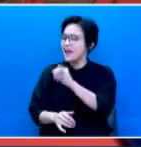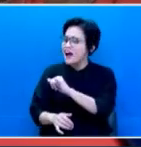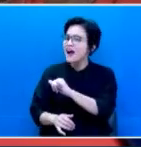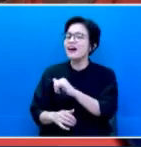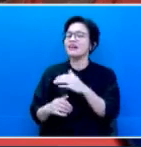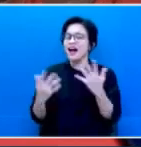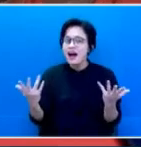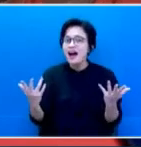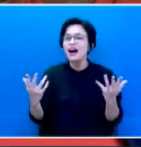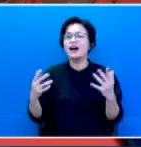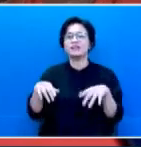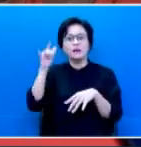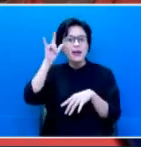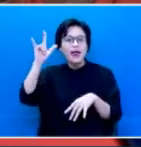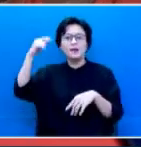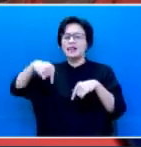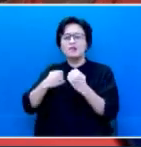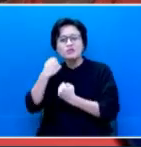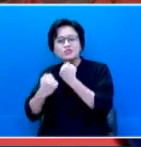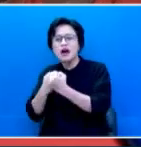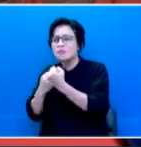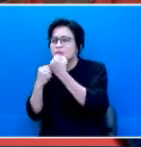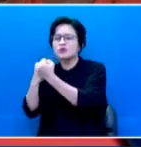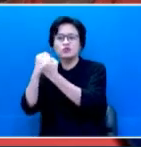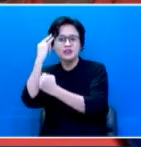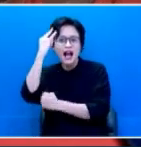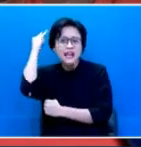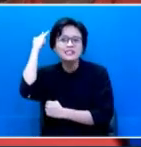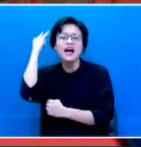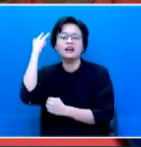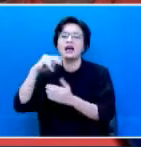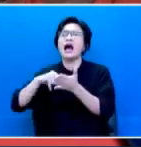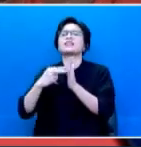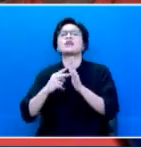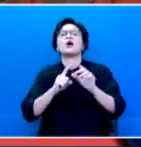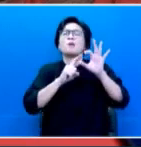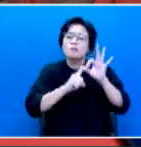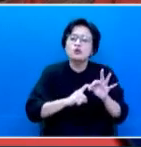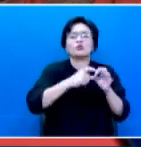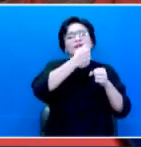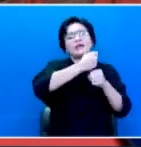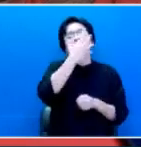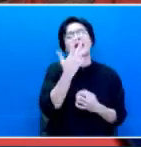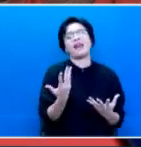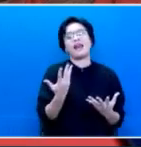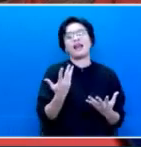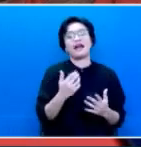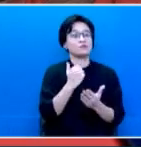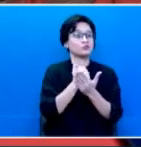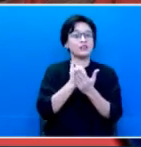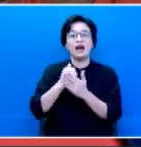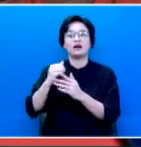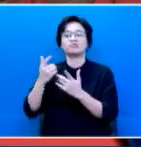memenangkan Ganjar memerlukan Gibran untuk menjadi bahkan Gibran sudah masuk di jurkamnya Ganjar